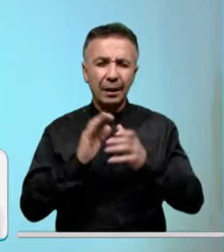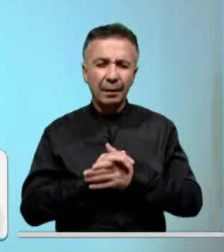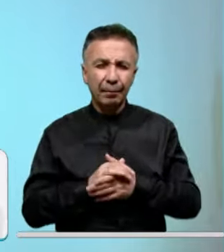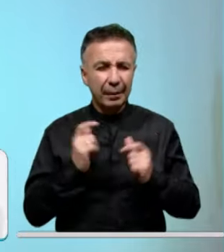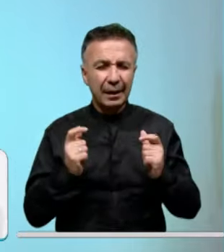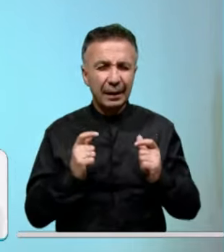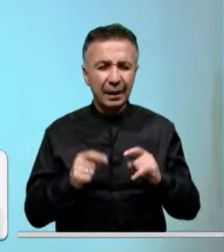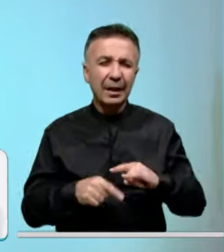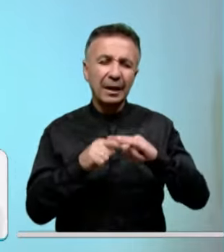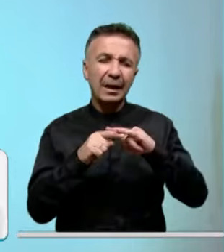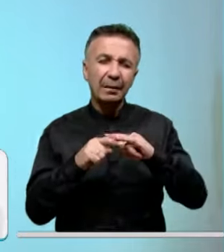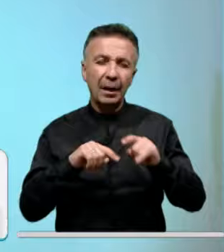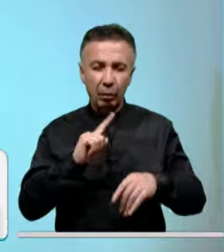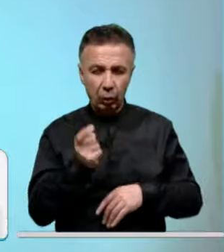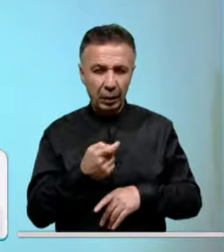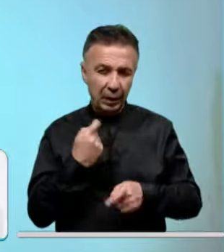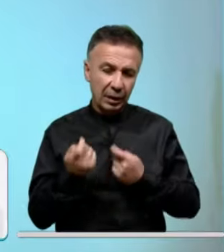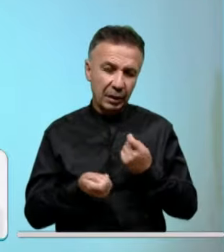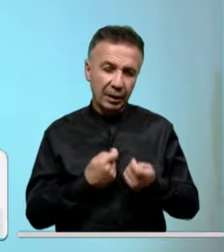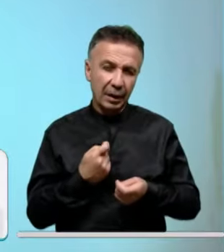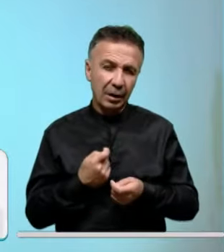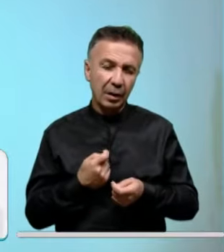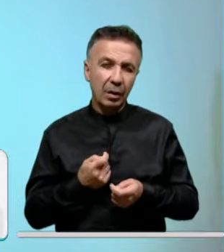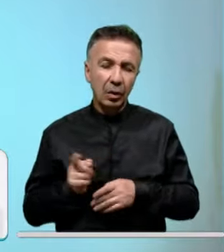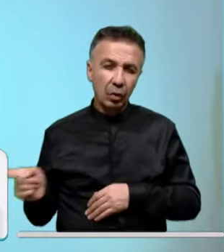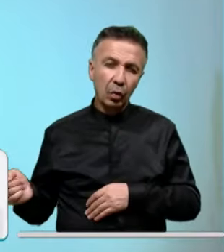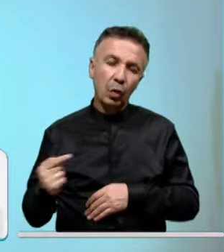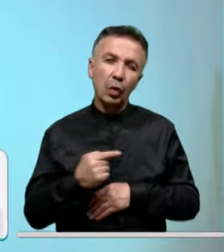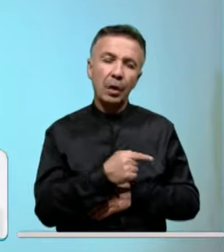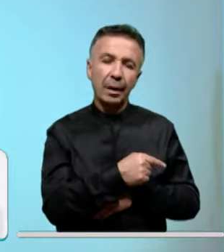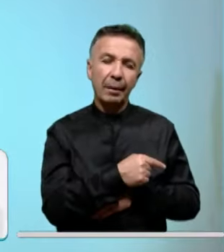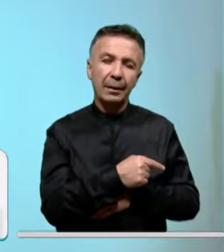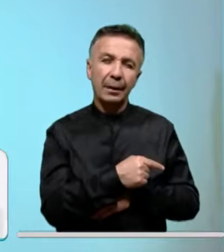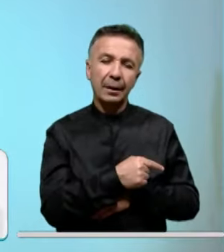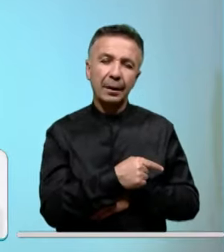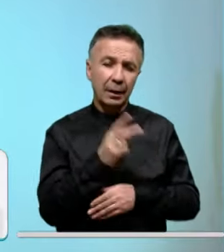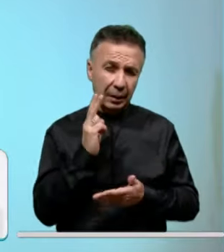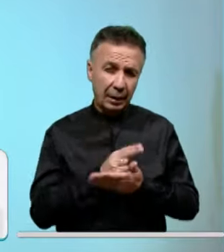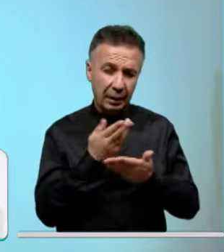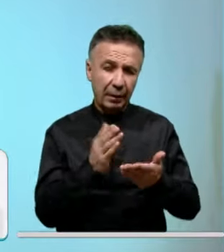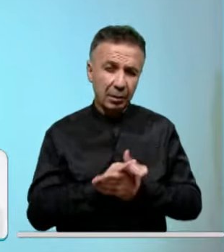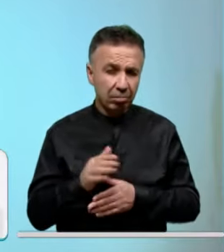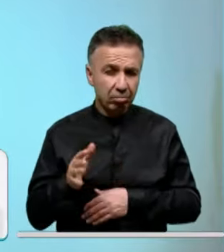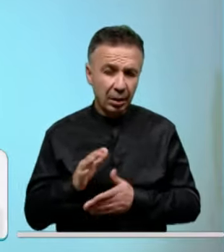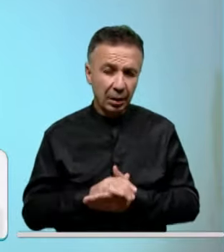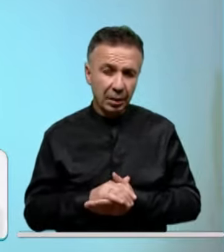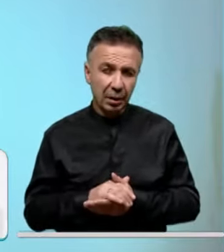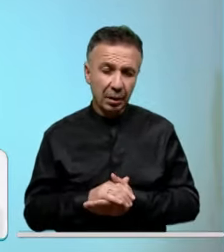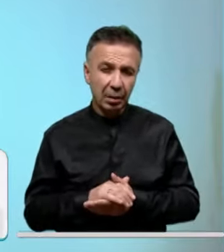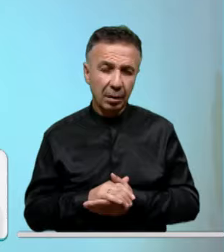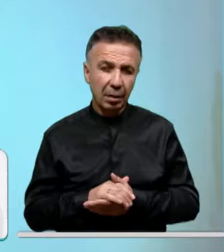kıble yönünü belirlemeye çalışırken doğuyu batıyı belirleyebiliyor isek yaklaşık olarak güney